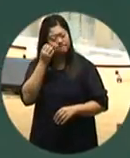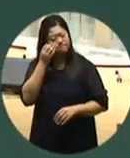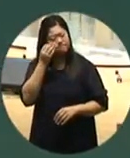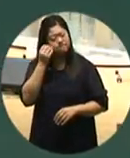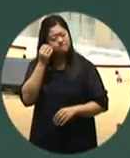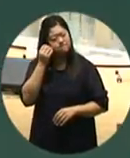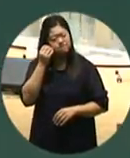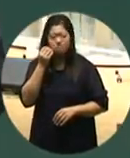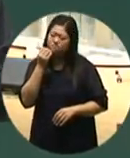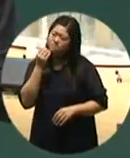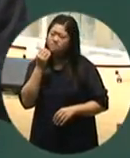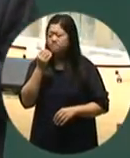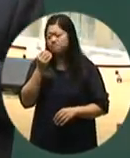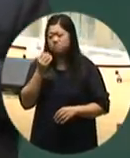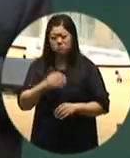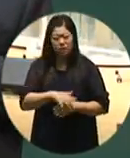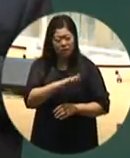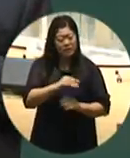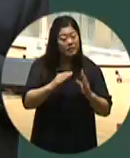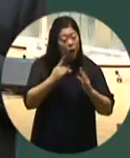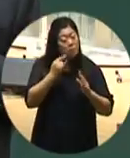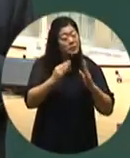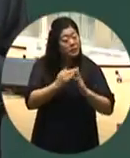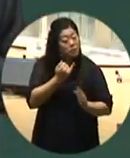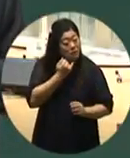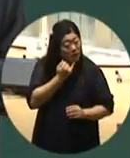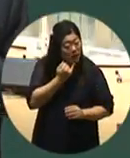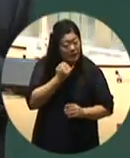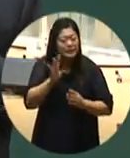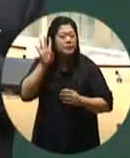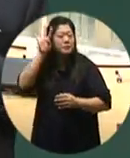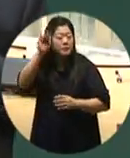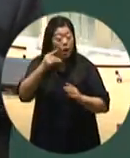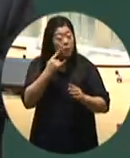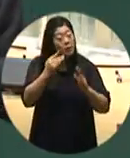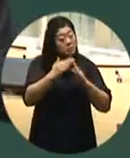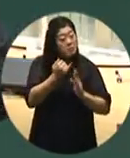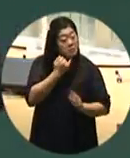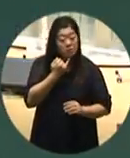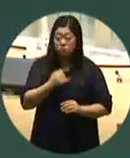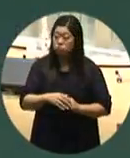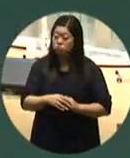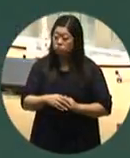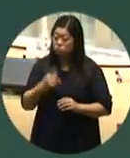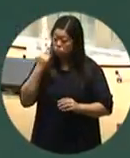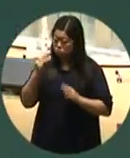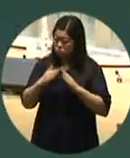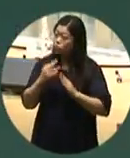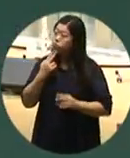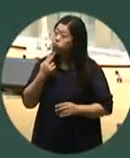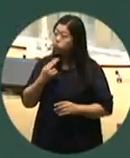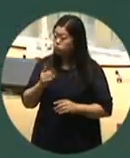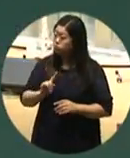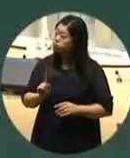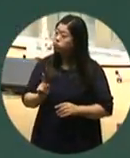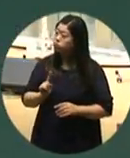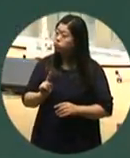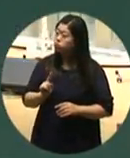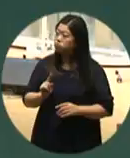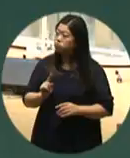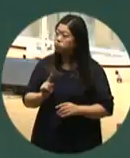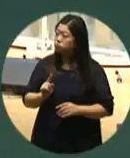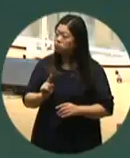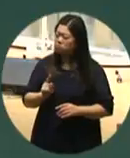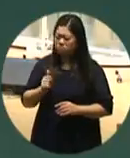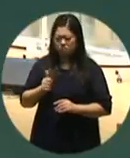his in-laws, saying, "Is anything okay? Is everything okay? Any problems?" And they say, "No, everything's fine." 아무 일 없습니까? 없다 그래요. Nothing is going on, they say.